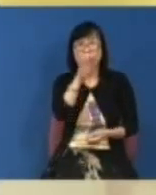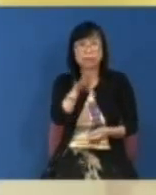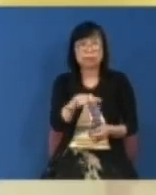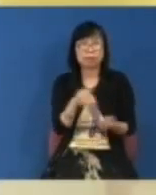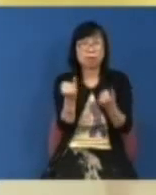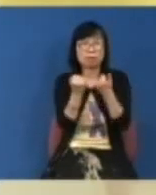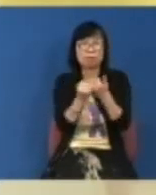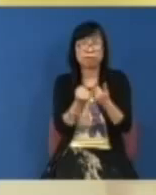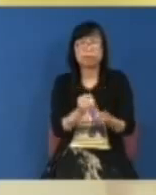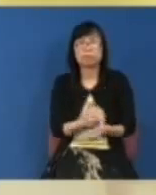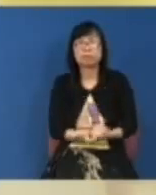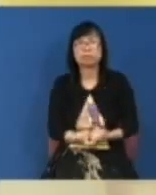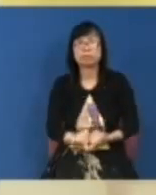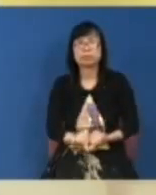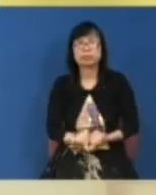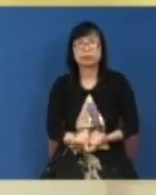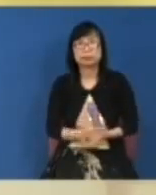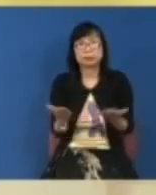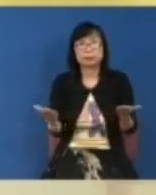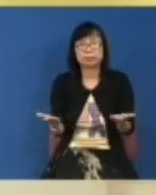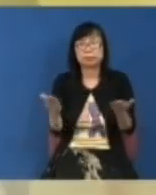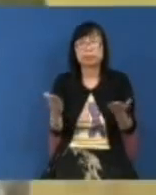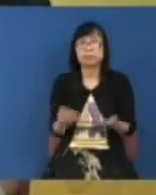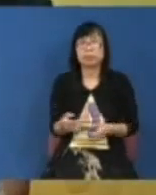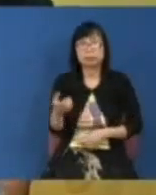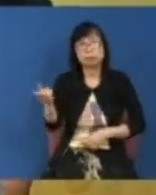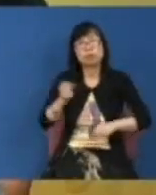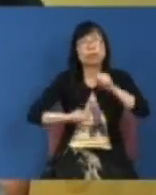啦，咁咪點？ 等運道咯。